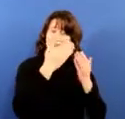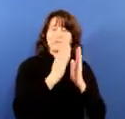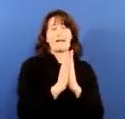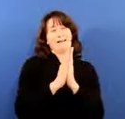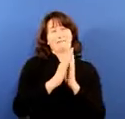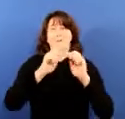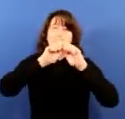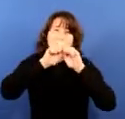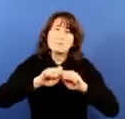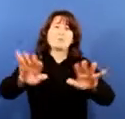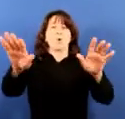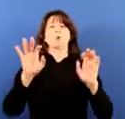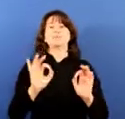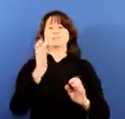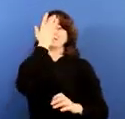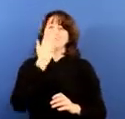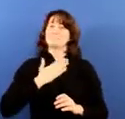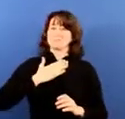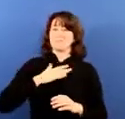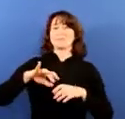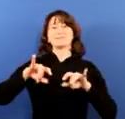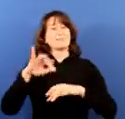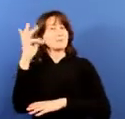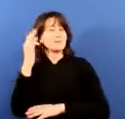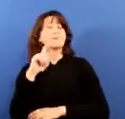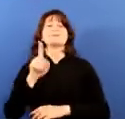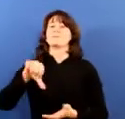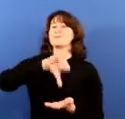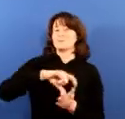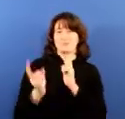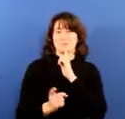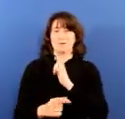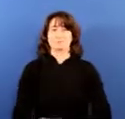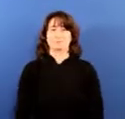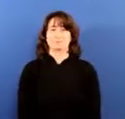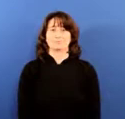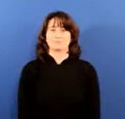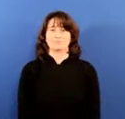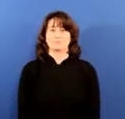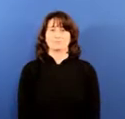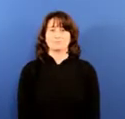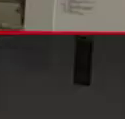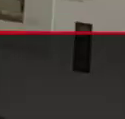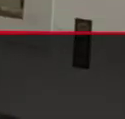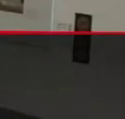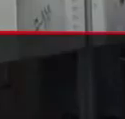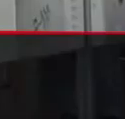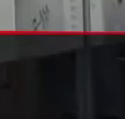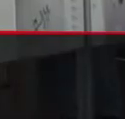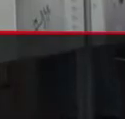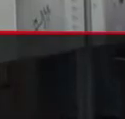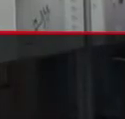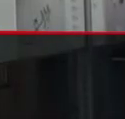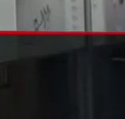nazioarteko lehiaketa zabalduko dituzte. Azkenik Jose Luis Bilbaok gonbita luzatu die El Soleko partaidei nahi duten